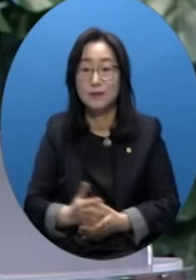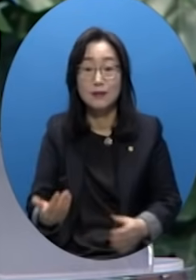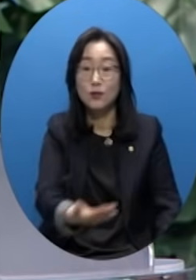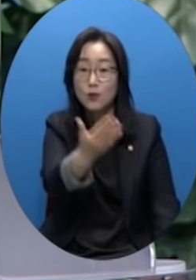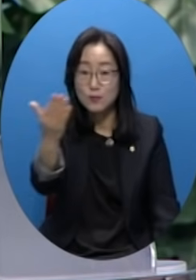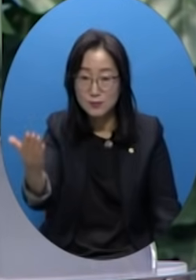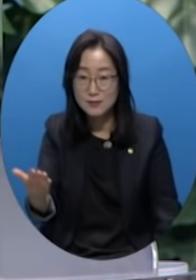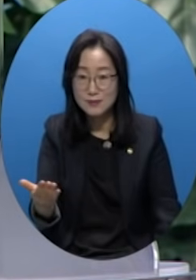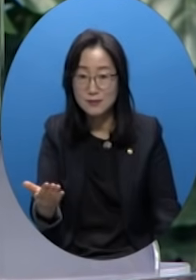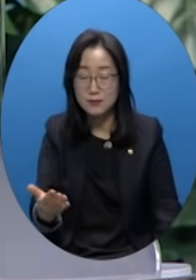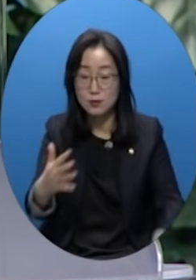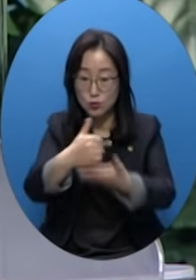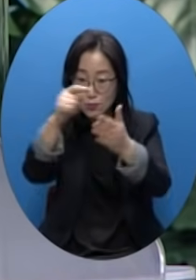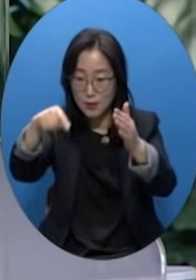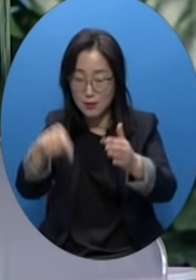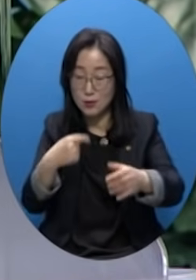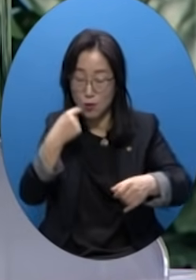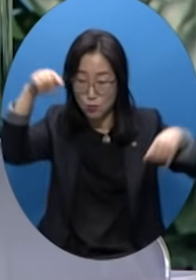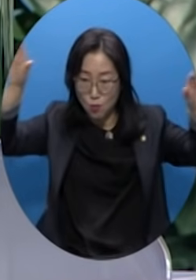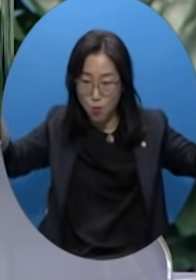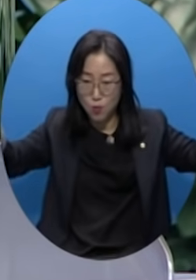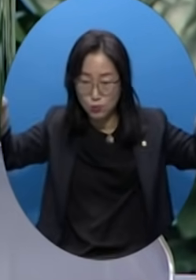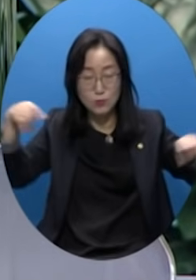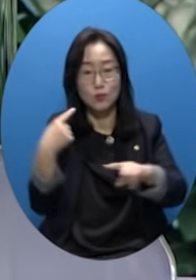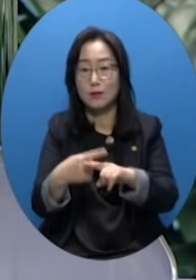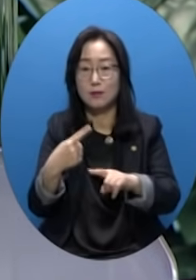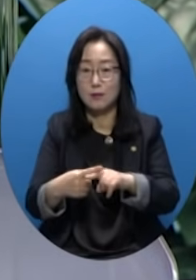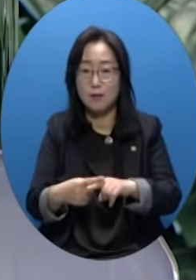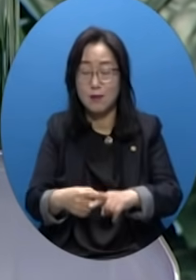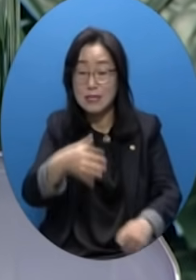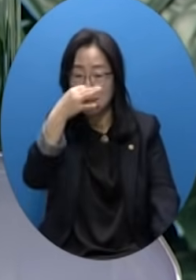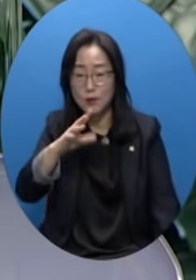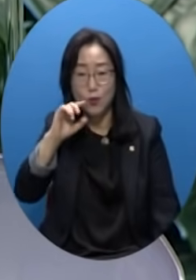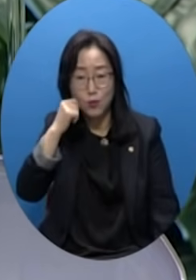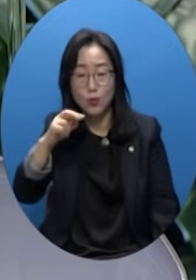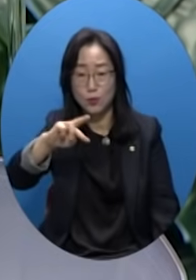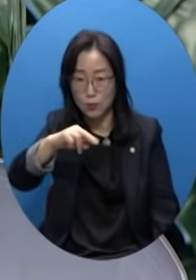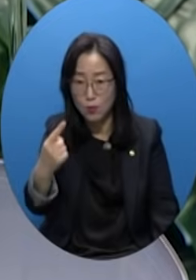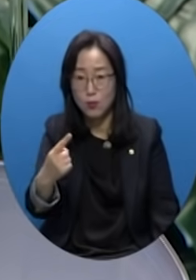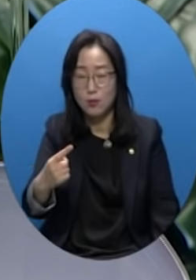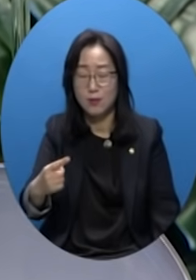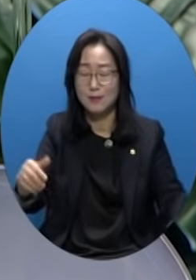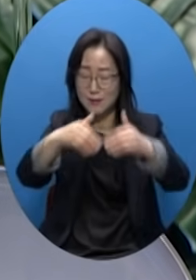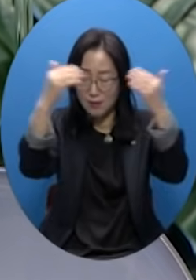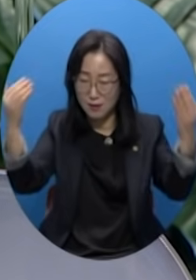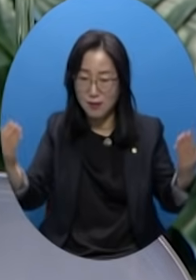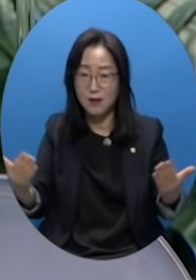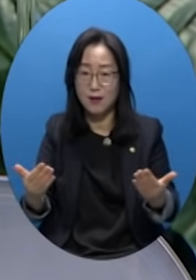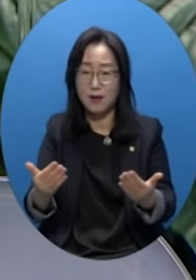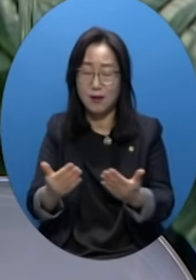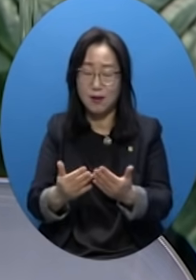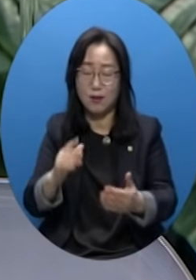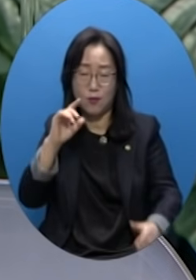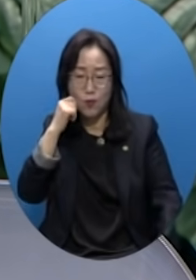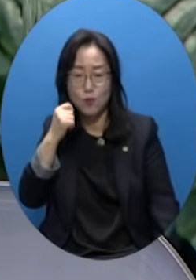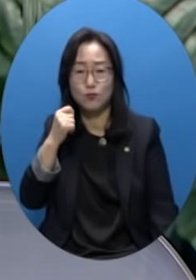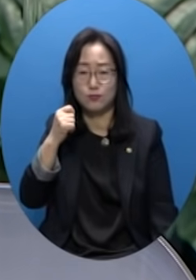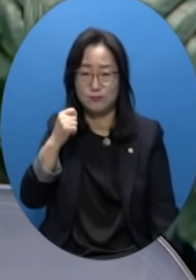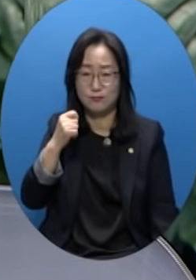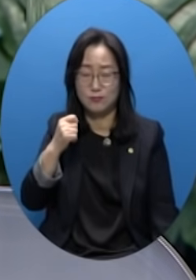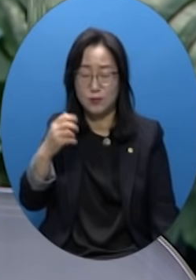여러분 쥐면서 녹수 립니다 아무리 힘들고 어려워도 모든 어려움과